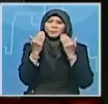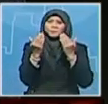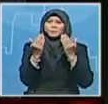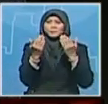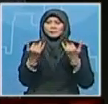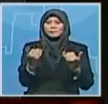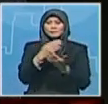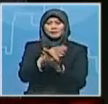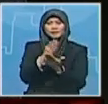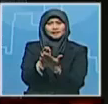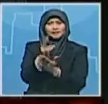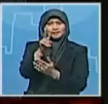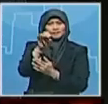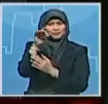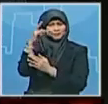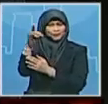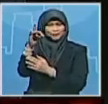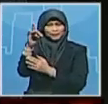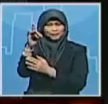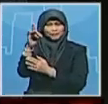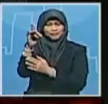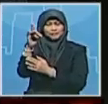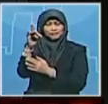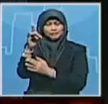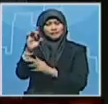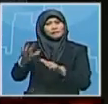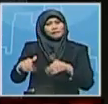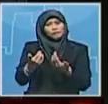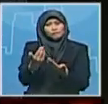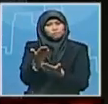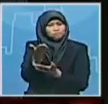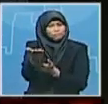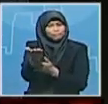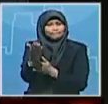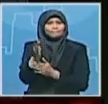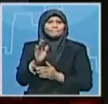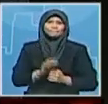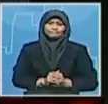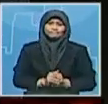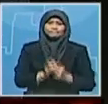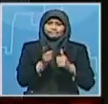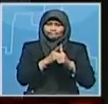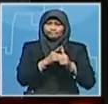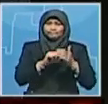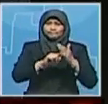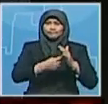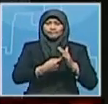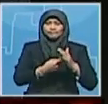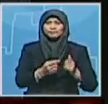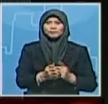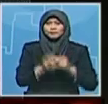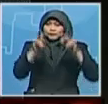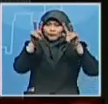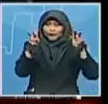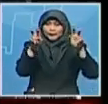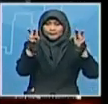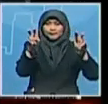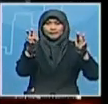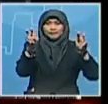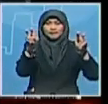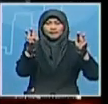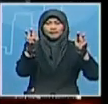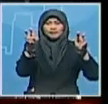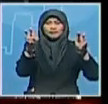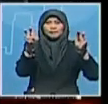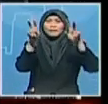Bajet 2018 ini, kacamata Datuk Seri terlebih dahulu. Kalau kita melihat daripada temanya sahaja, kalau